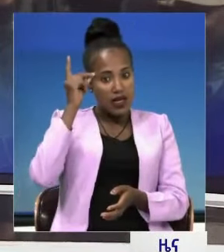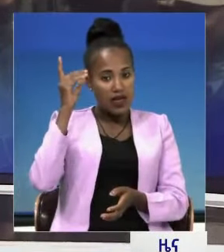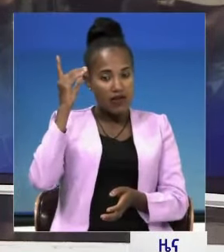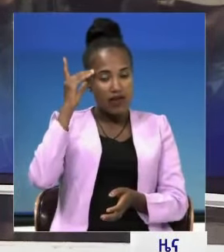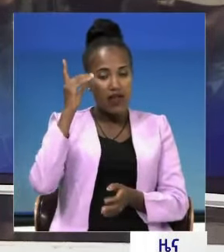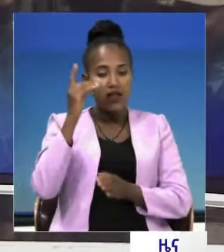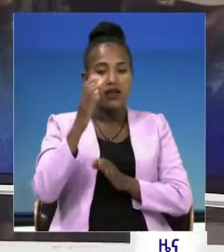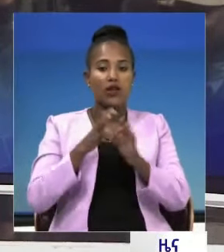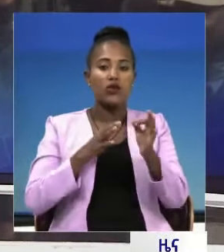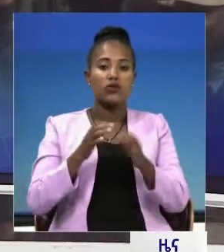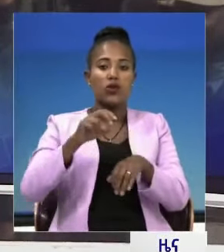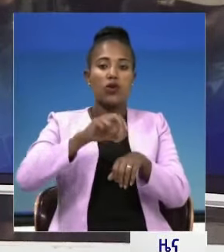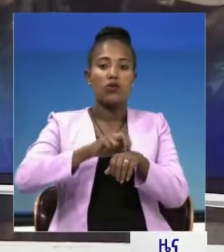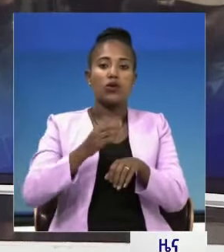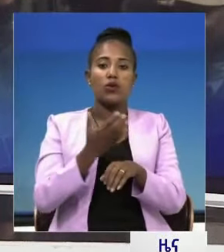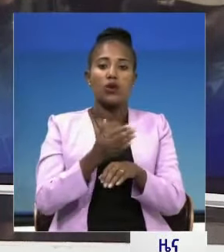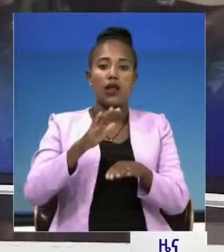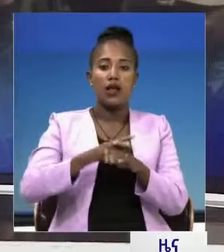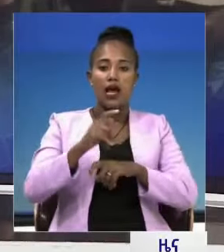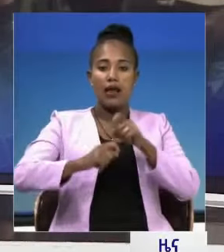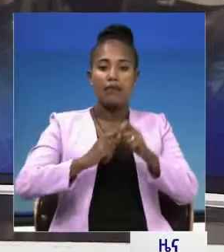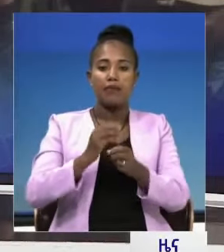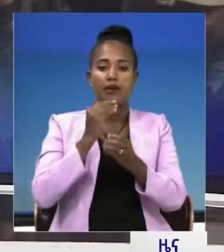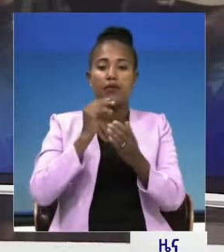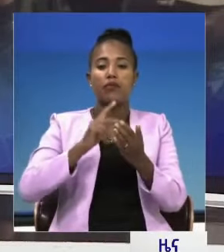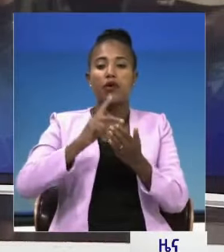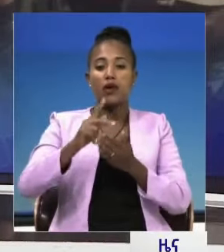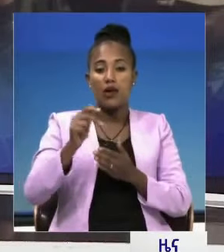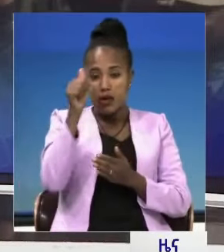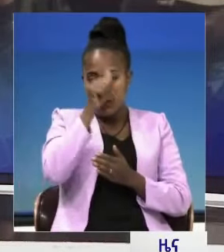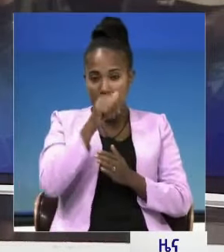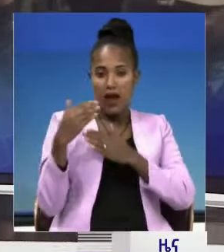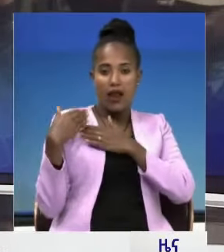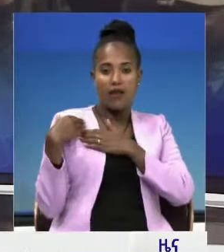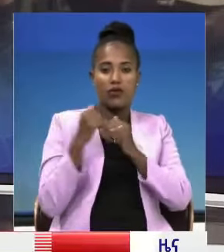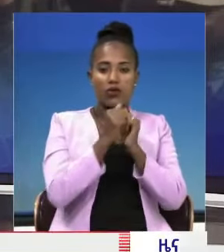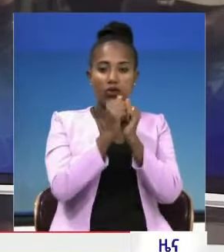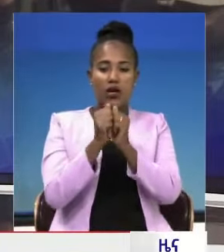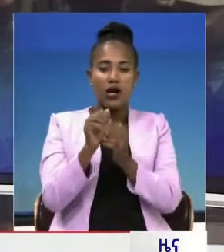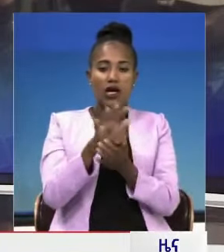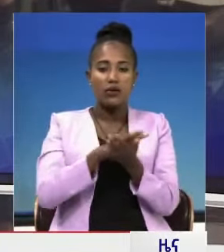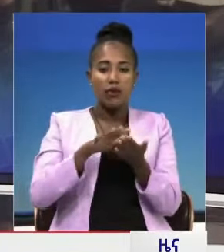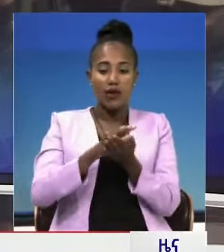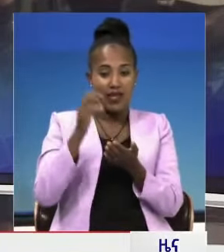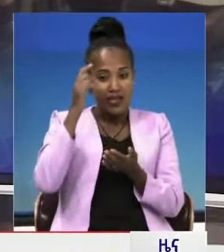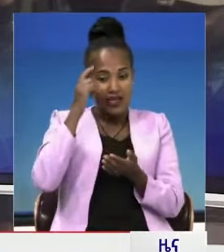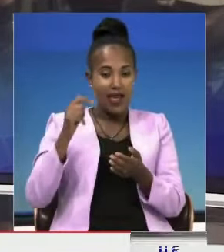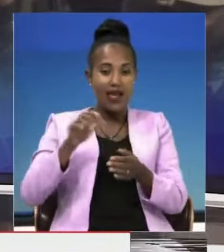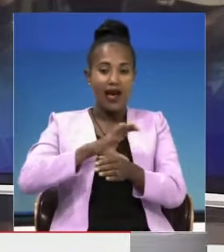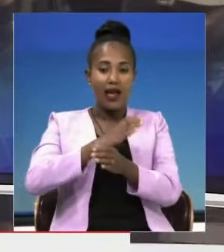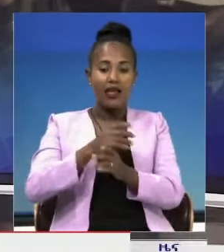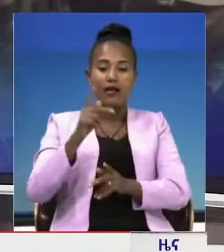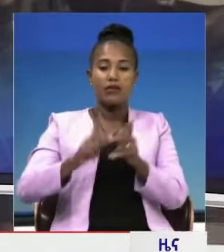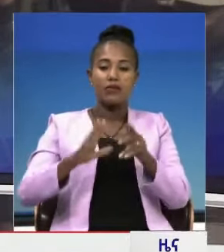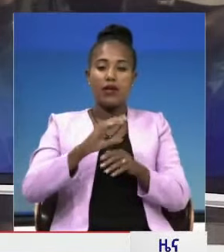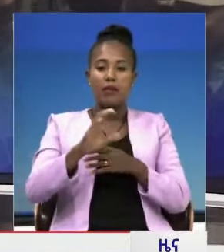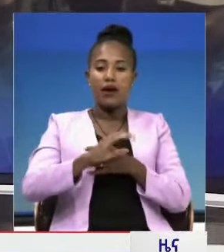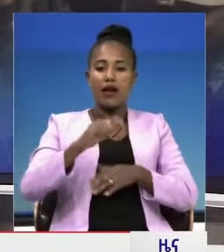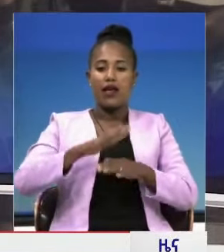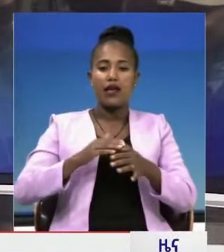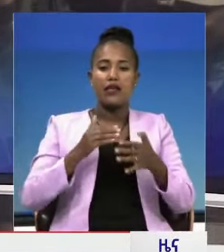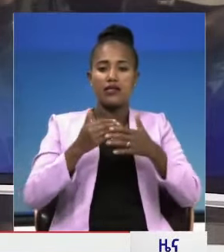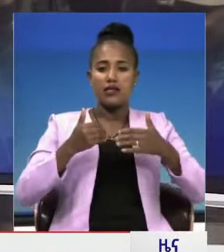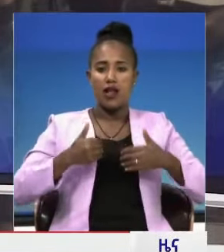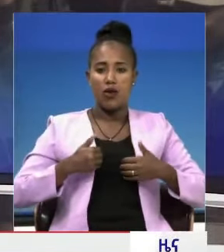ገለጹ። በወቅታዊ ጉዳይ ላይ ከዓለም ምግብ ፕሮግራም የኢትዮጵያ ኃላፊዎች ጋር አሸባሪው የትግራይ ወራሪ ኃይል በህዝብና በሀገር ላይ